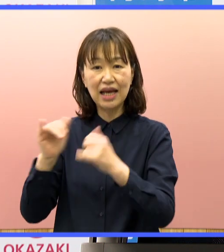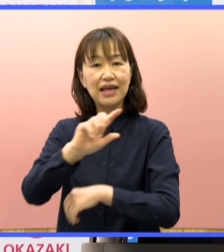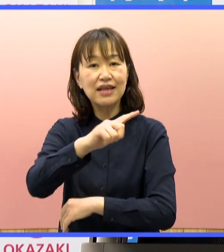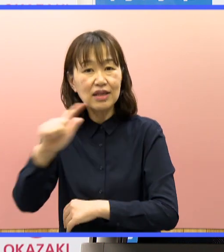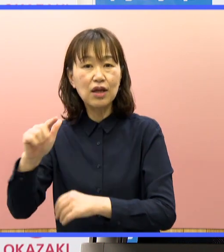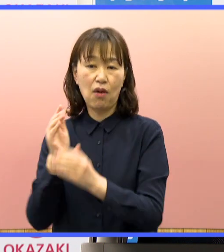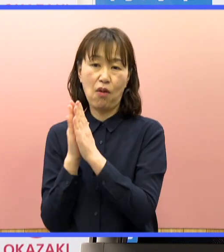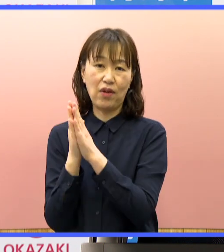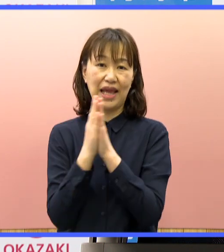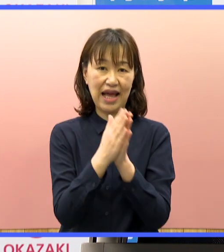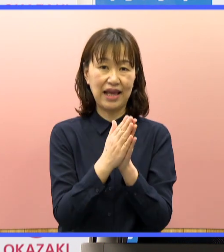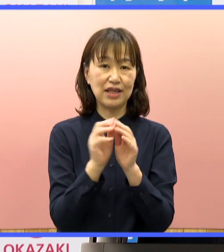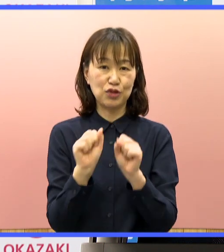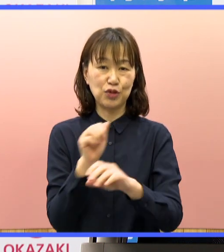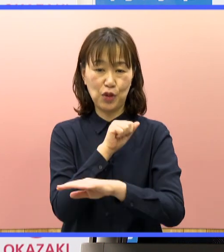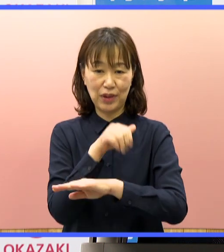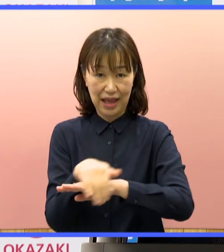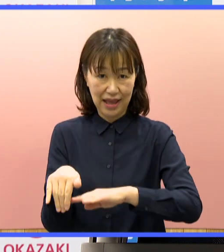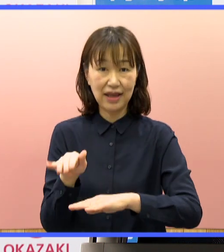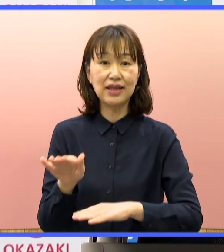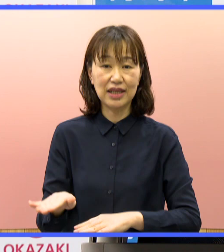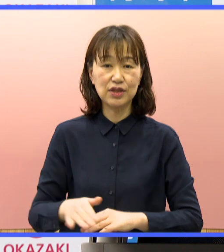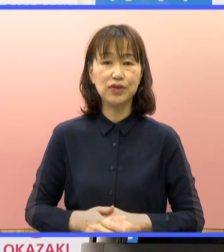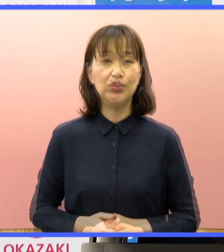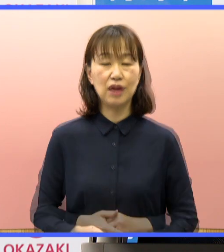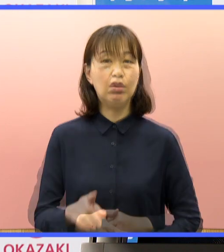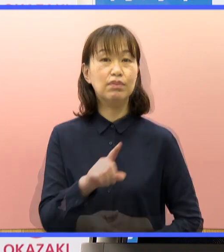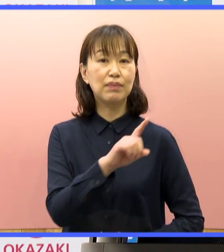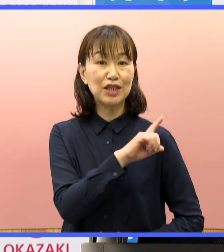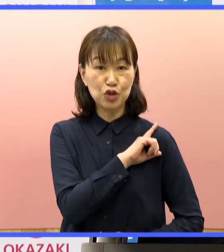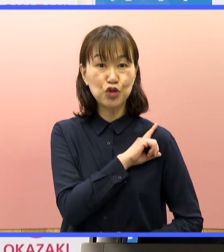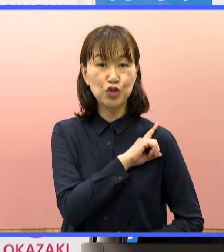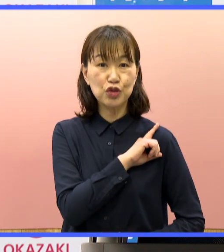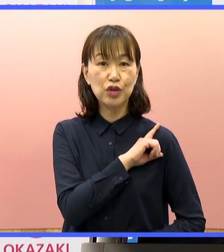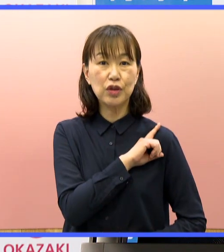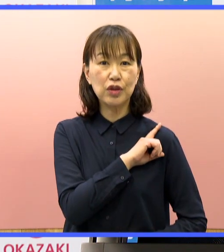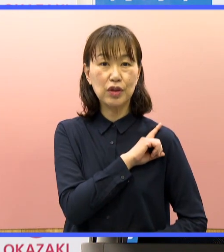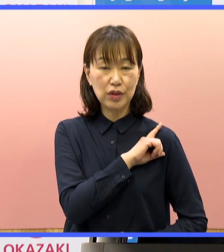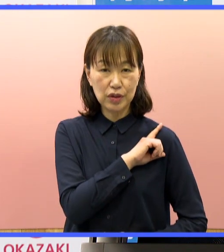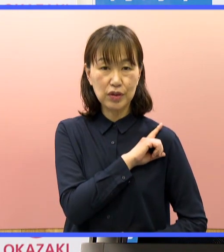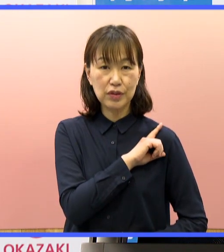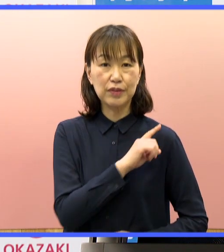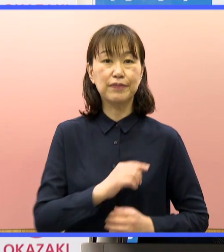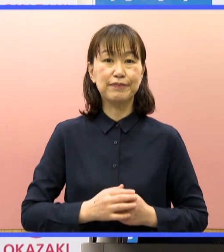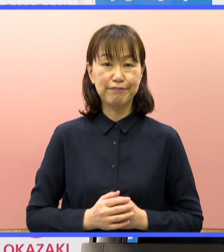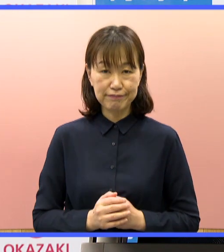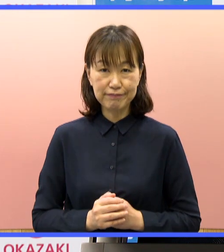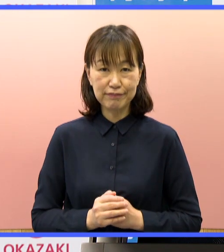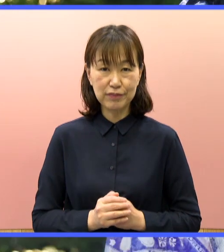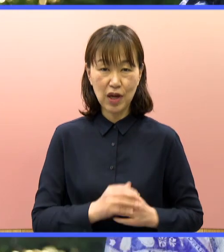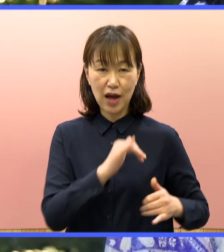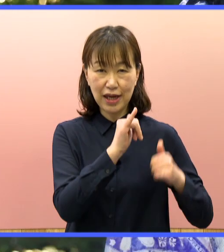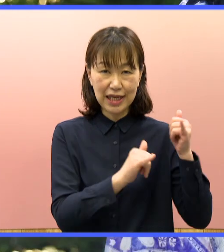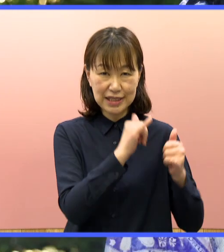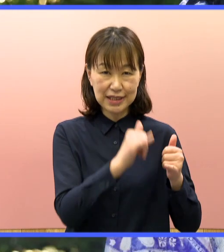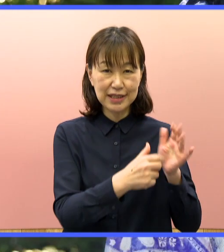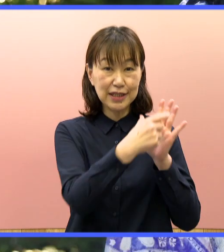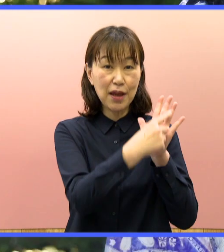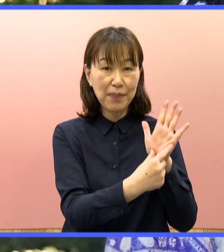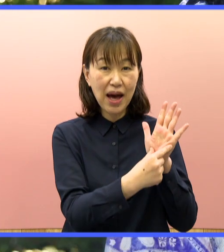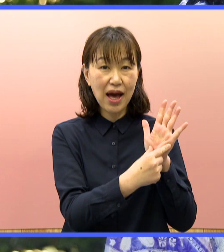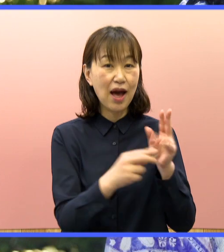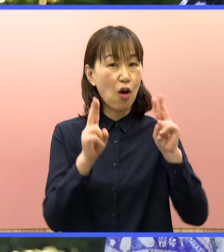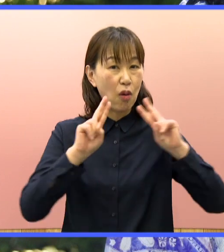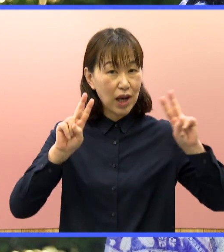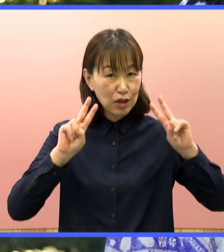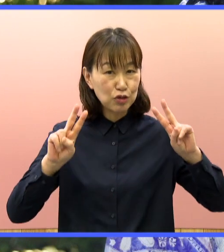する予定でございます。まず隊員第1弾として歴史をテーマにした楽曲の配信ライブ等を